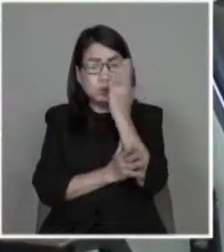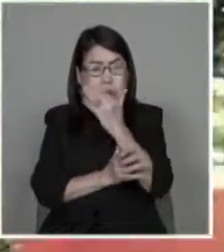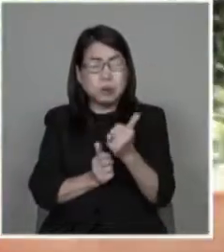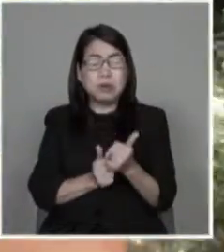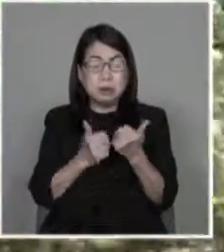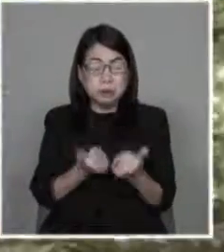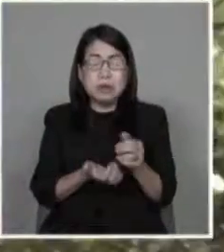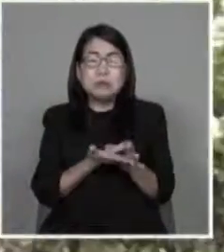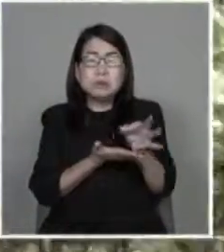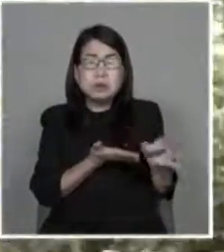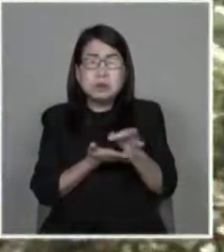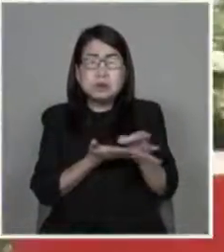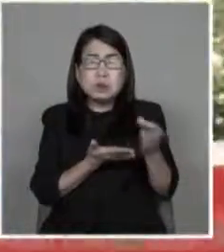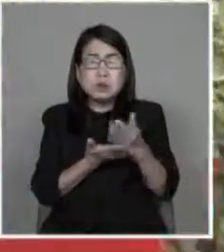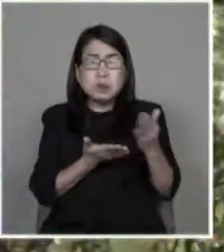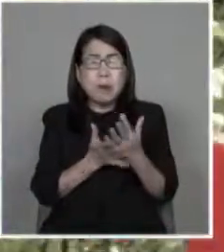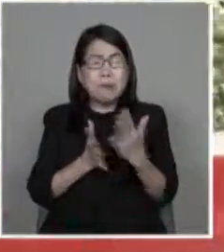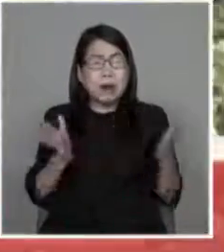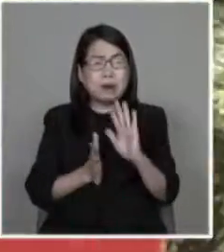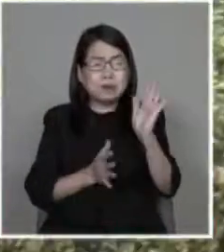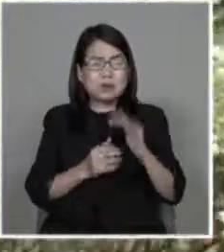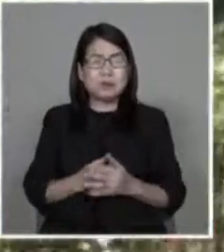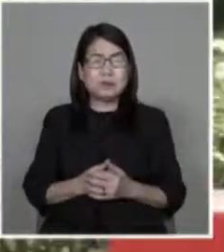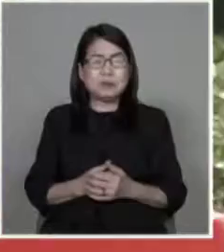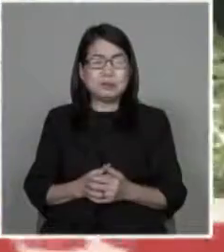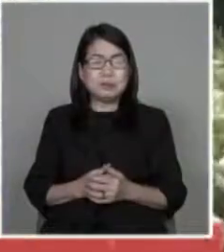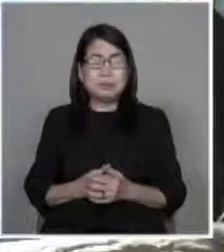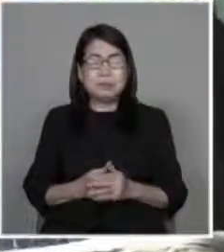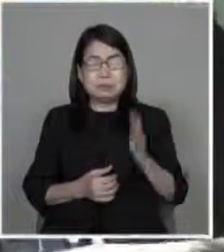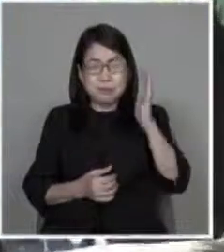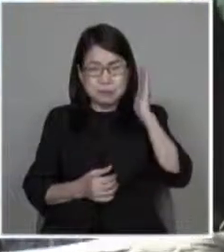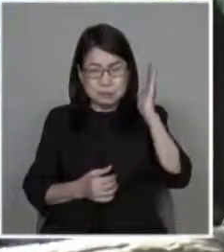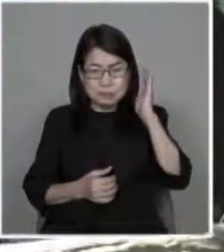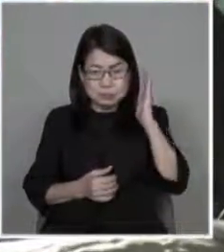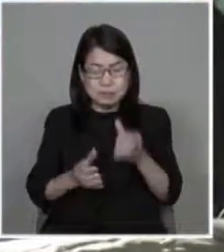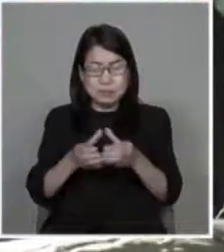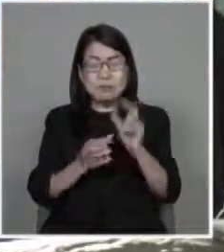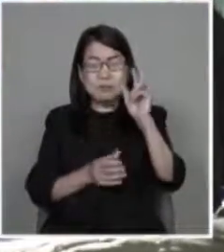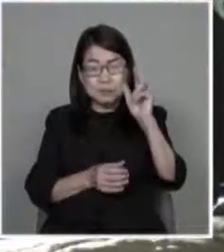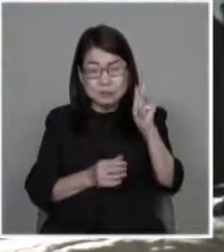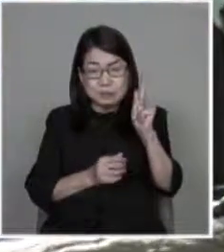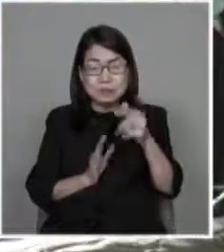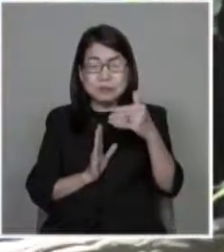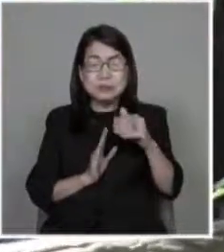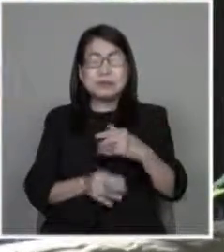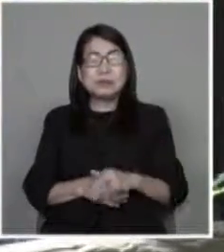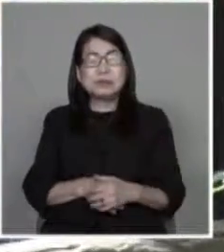การซื้อกล้วยและมะละกอลงไปได้ศิระวีระตันตยาภรณ์ทีมข่าวภูมิภาครายงาน